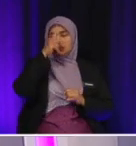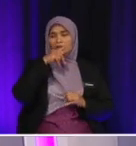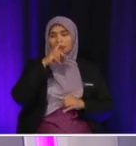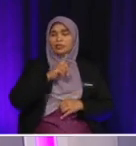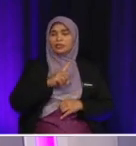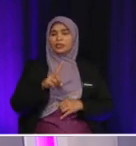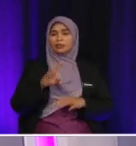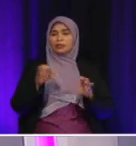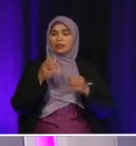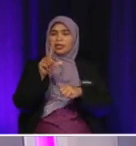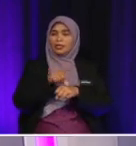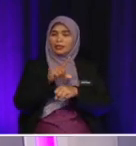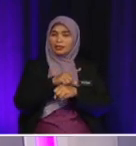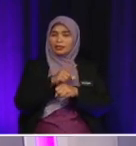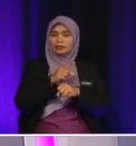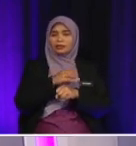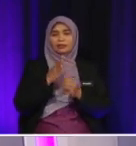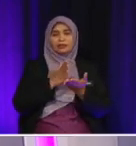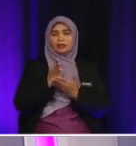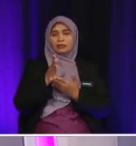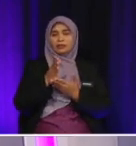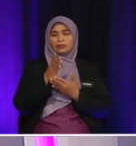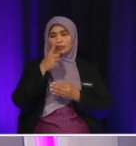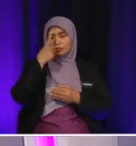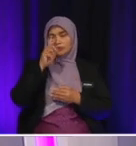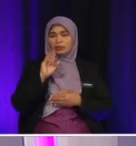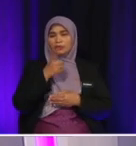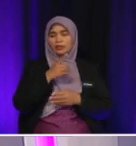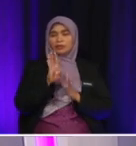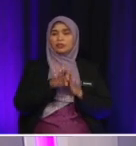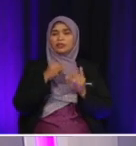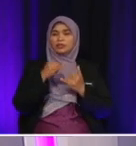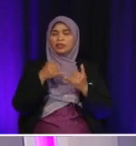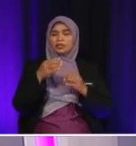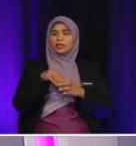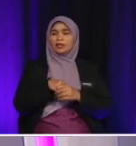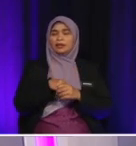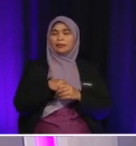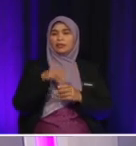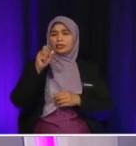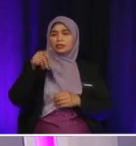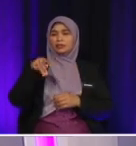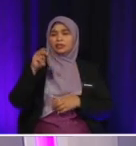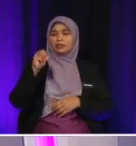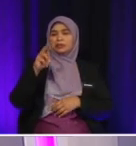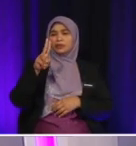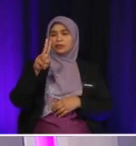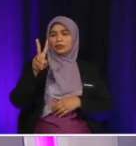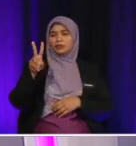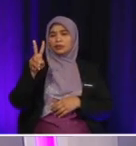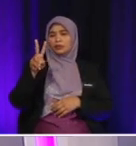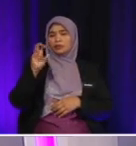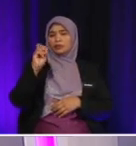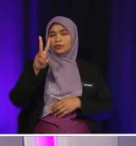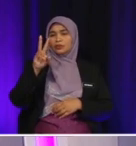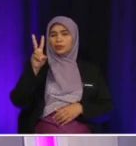latihan dan terus teruskan untuk kita berjaya dalam sukses SPM 2022 nanti Terima kasih kepada Ustazah